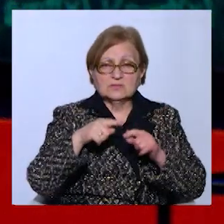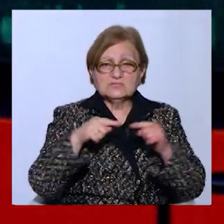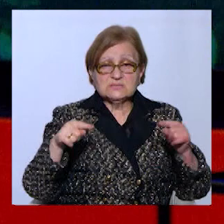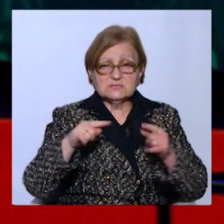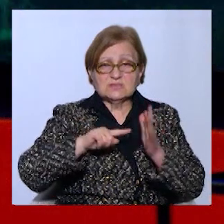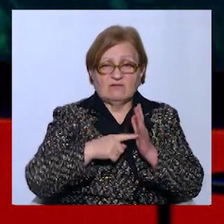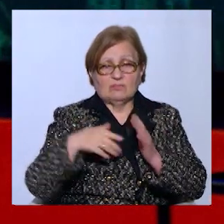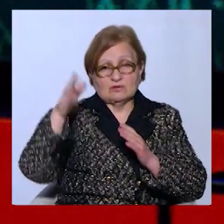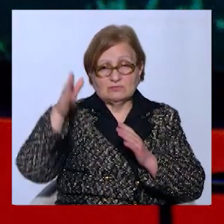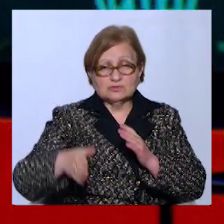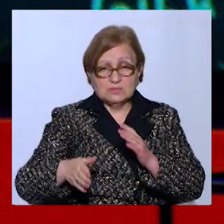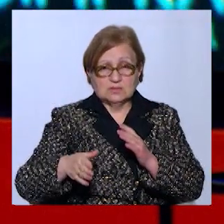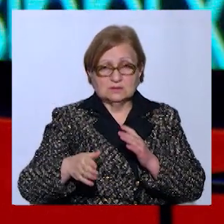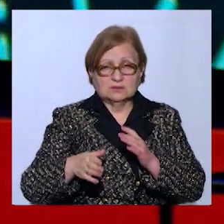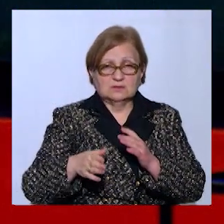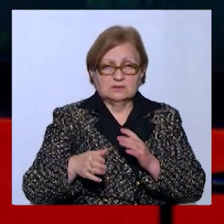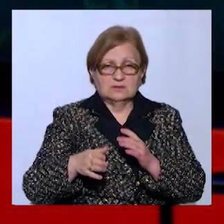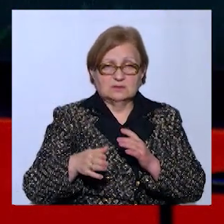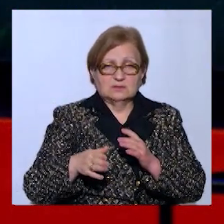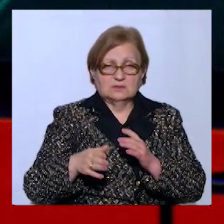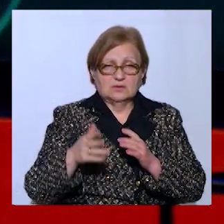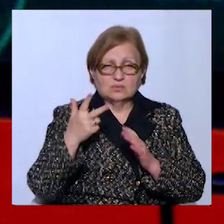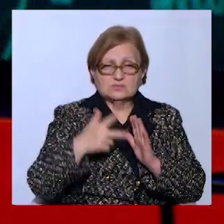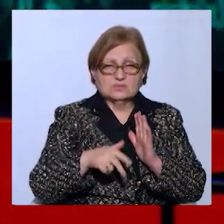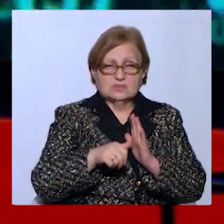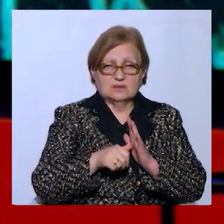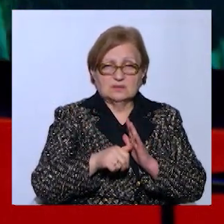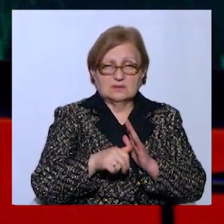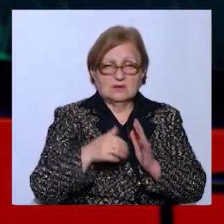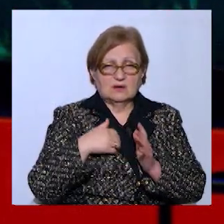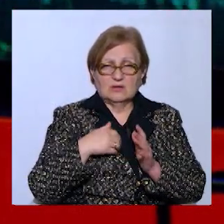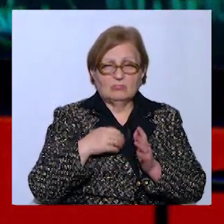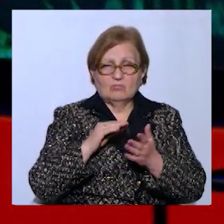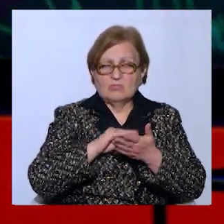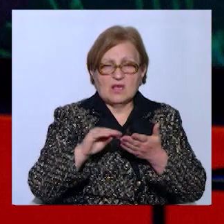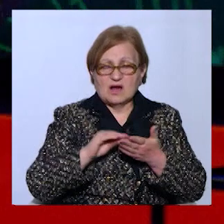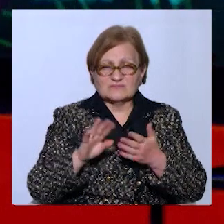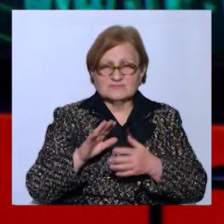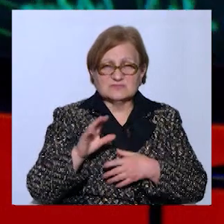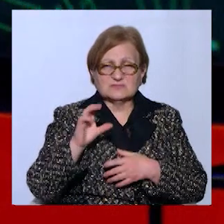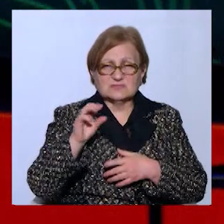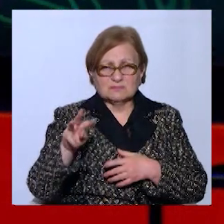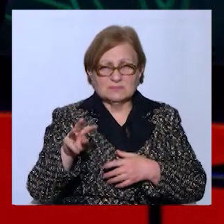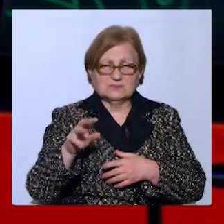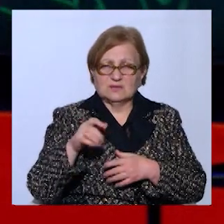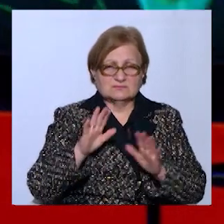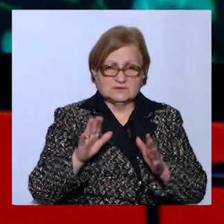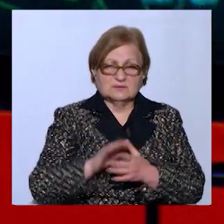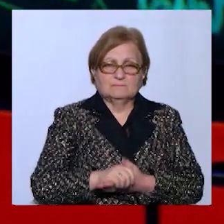გავამრავლოს სიგანეზე. ეს არის 36. არ წერ კვადრატული სანტიმეტრი, კვადრატული მეტრი, იცით რა? არ